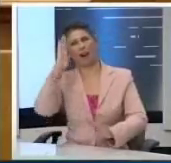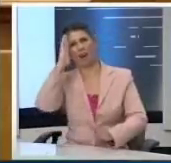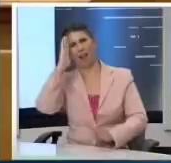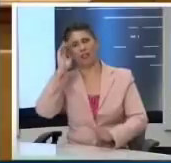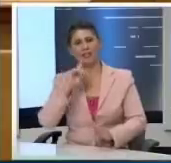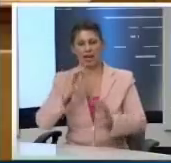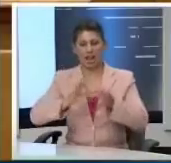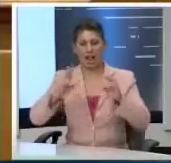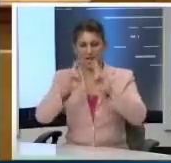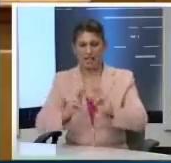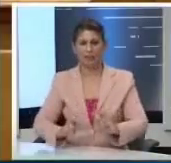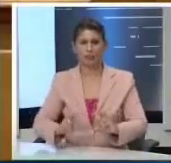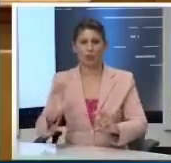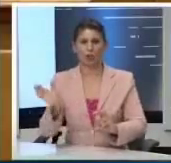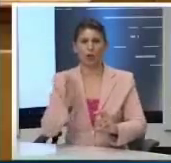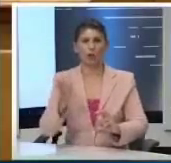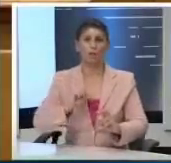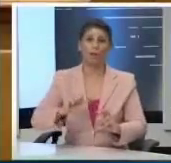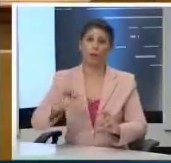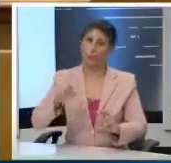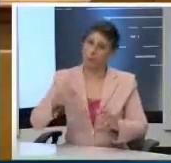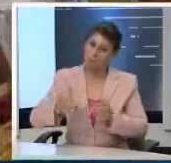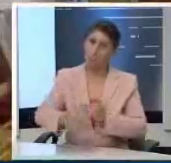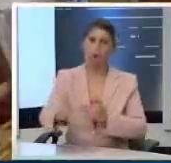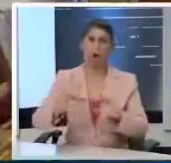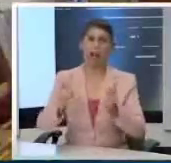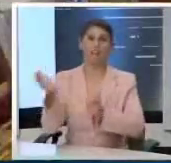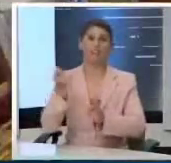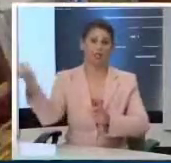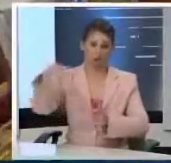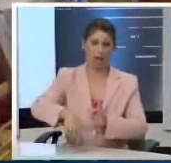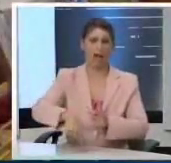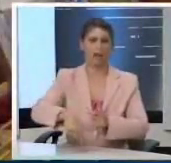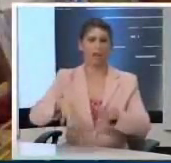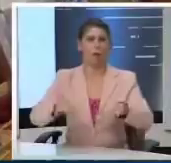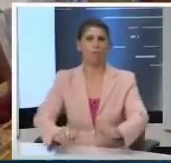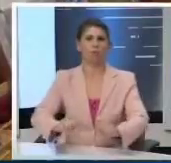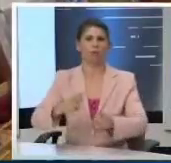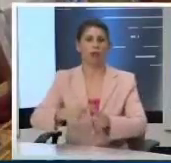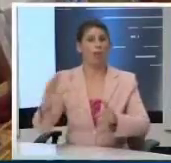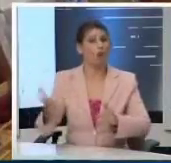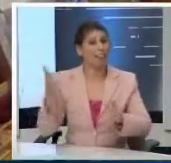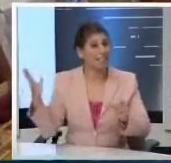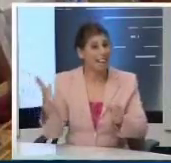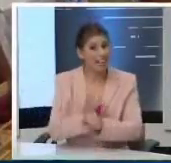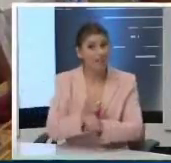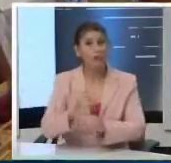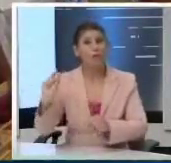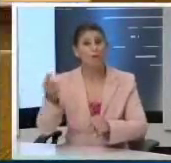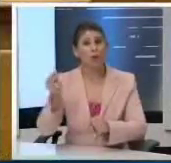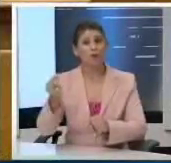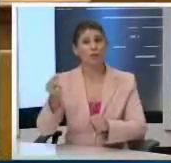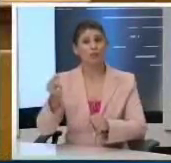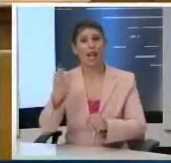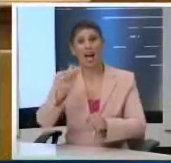ως αναλυτής ότι φοβόμαστε ότι μπορεί να έρθει ο εθνικισμός. Ό,τι έχουμε καταφέρει, οι βουλευτές